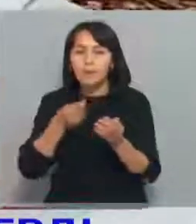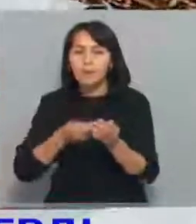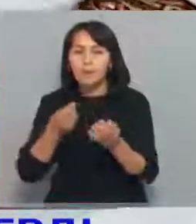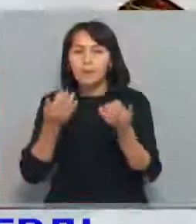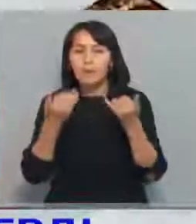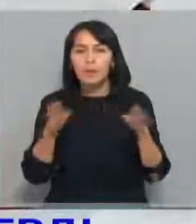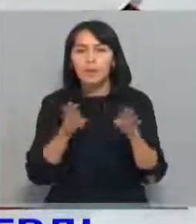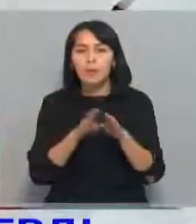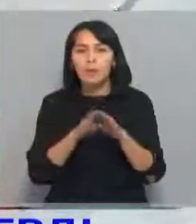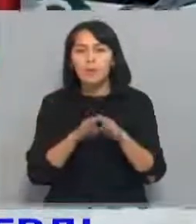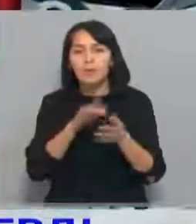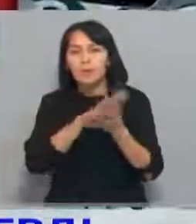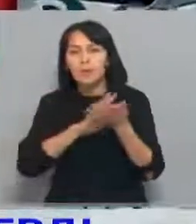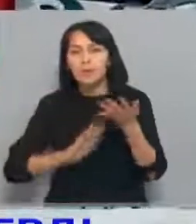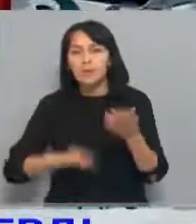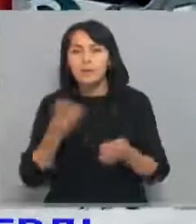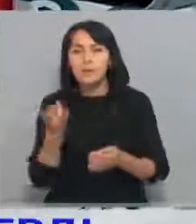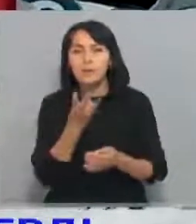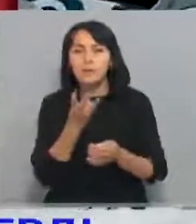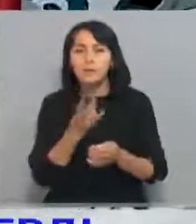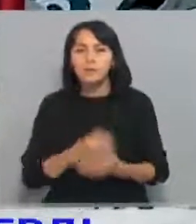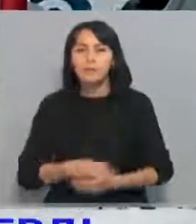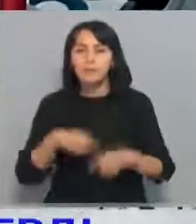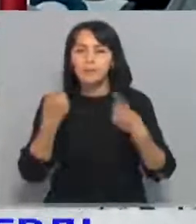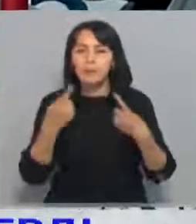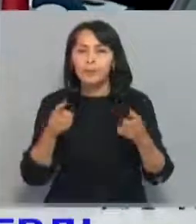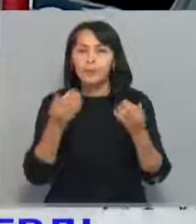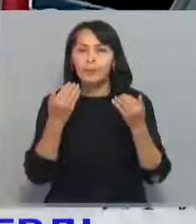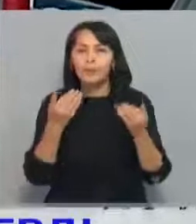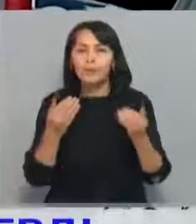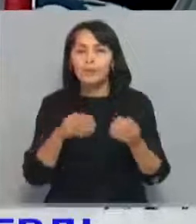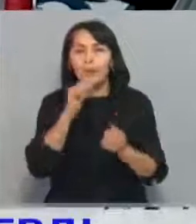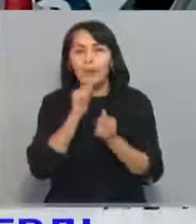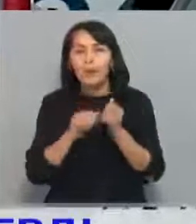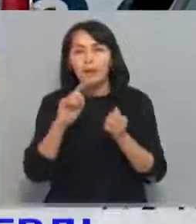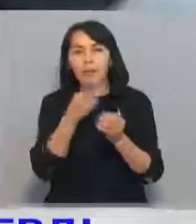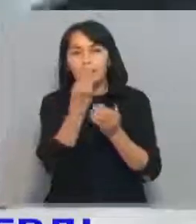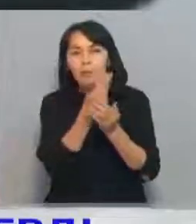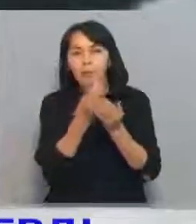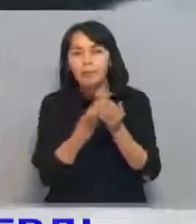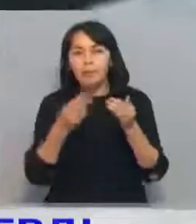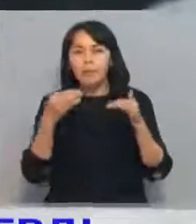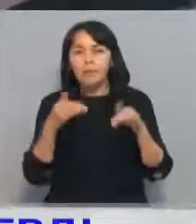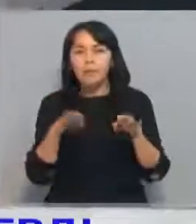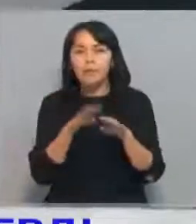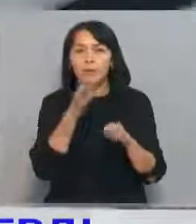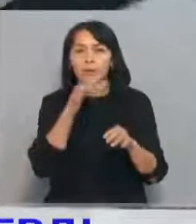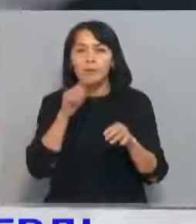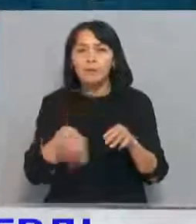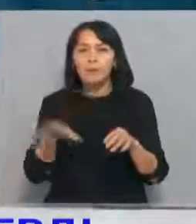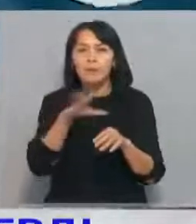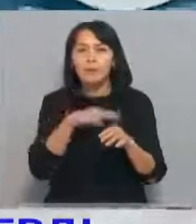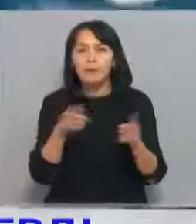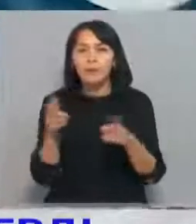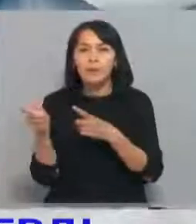бұл үрдісті үзіп алмай жалғастыру керек дейді дегенше. Бұдан бұрын әрбір оюды қолмен тігіп шығатын. Қазір заман талабына сай олардың